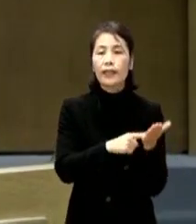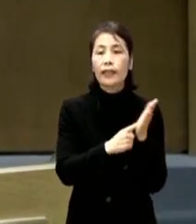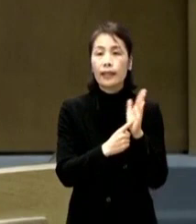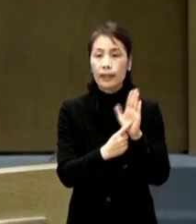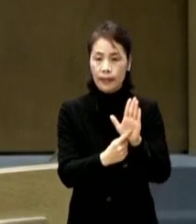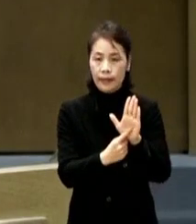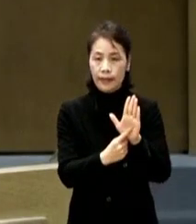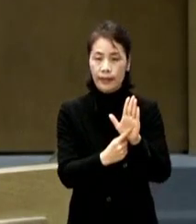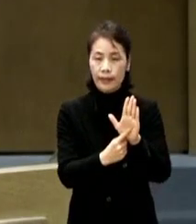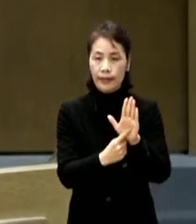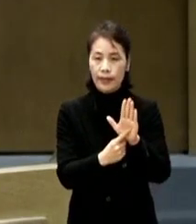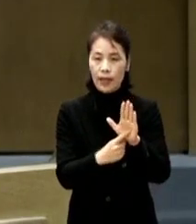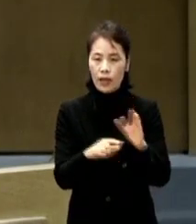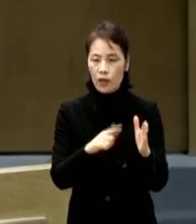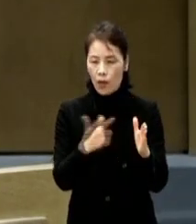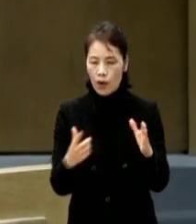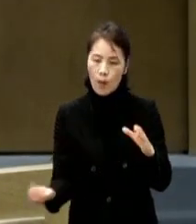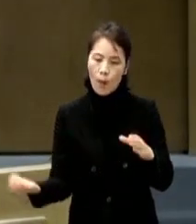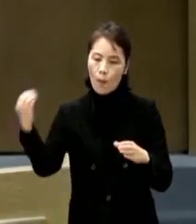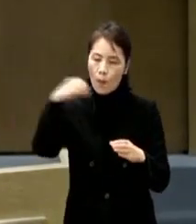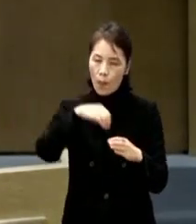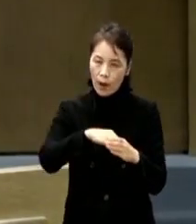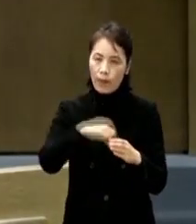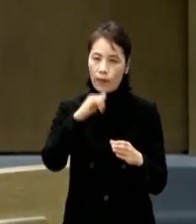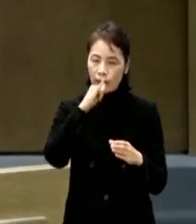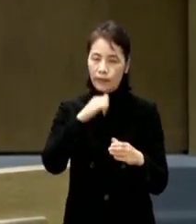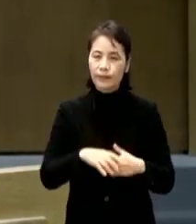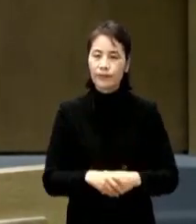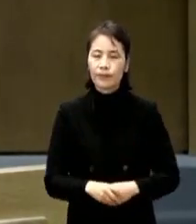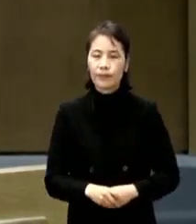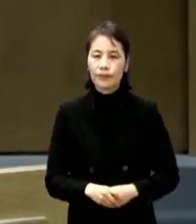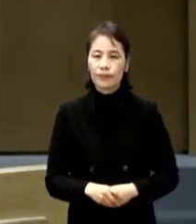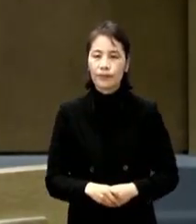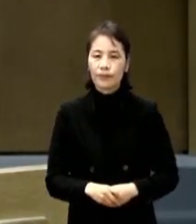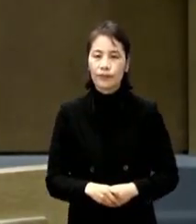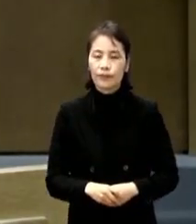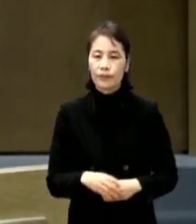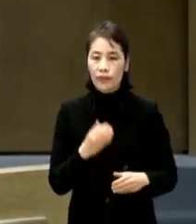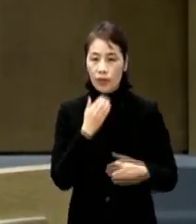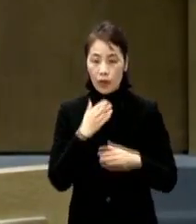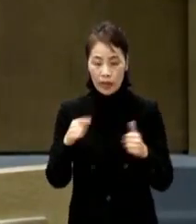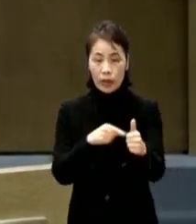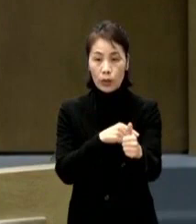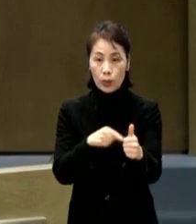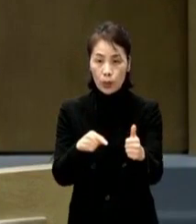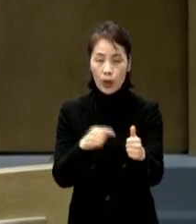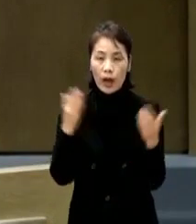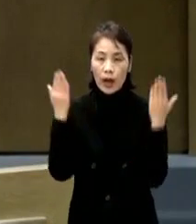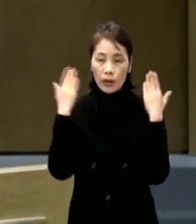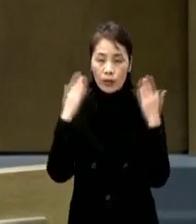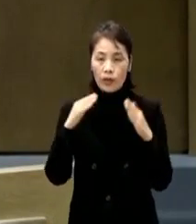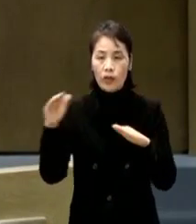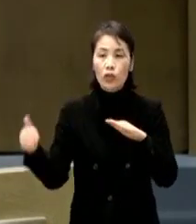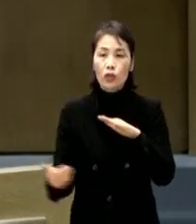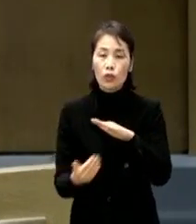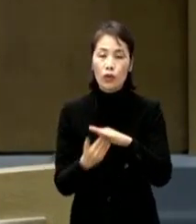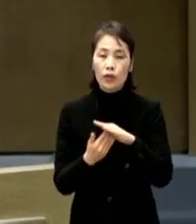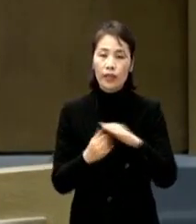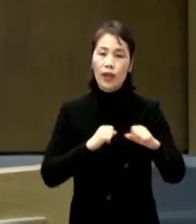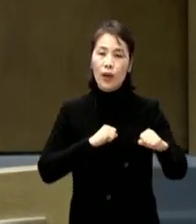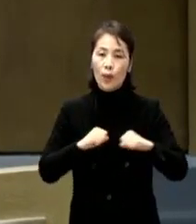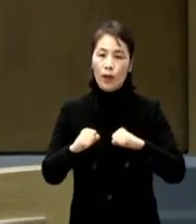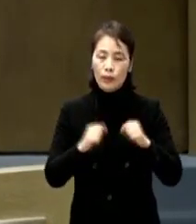있는 포괄적 역량을 의미합니다. 경기교육은 무엇보다 먼저 학교에서 이루어지는